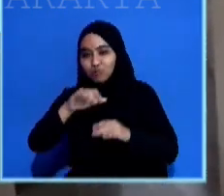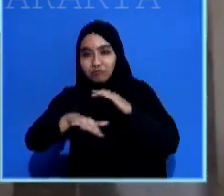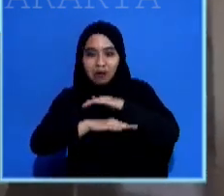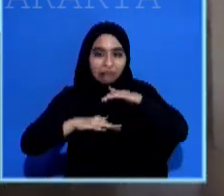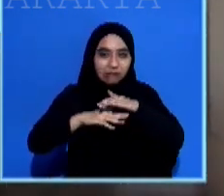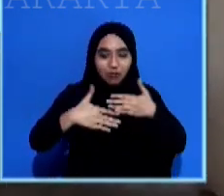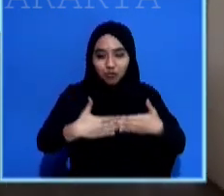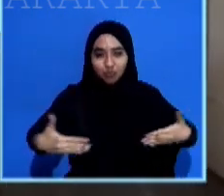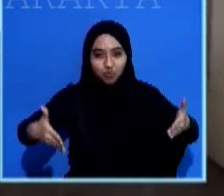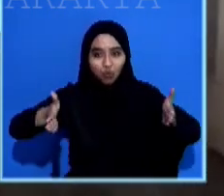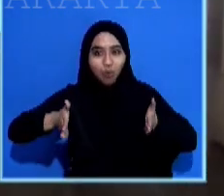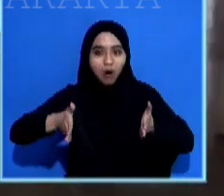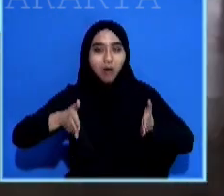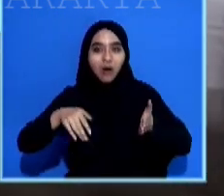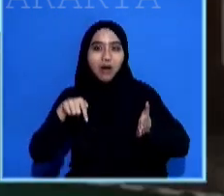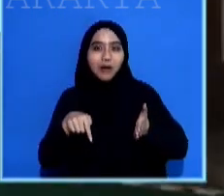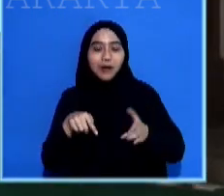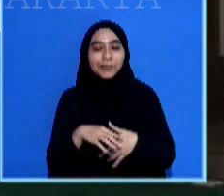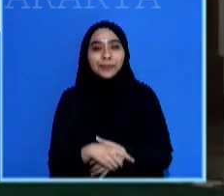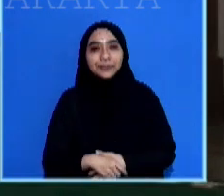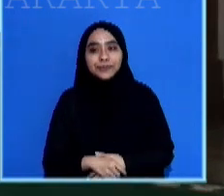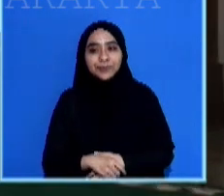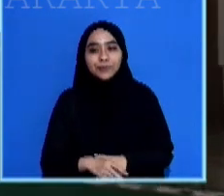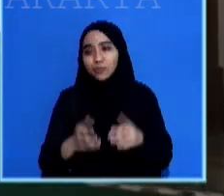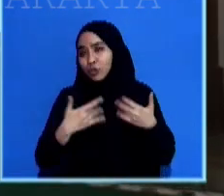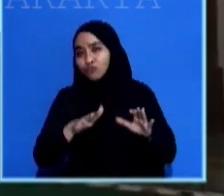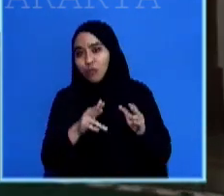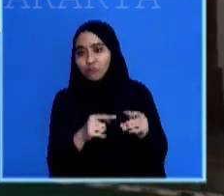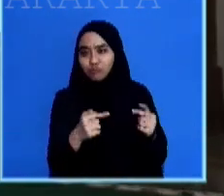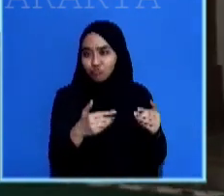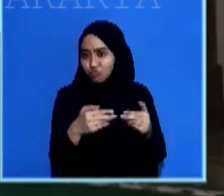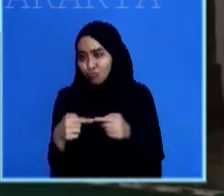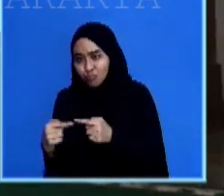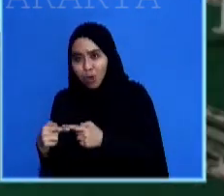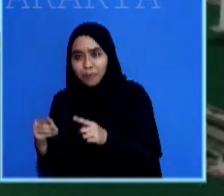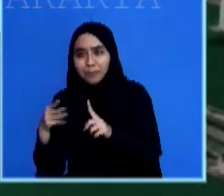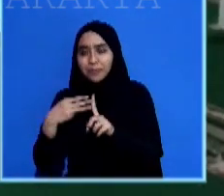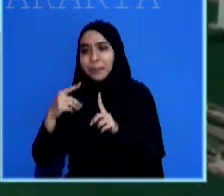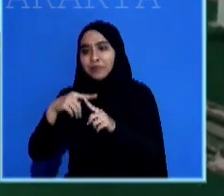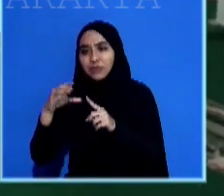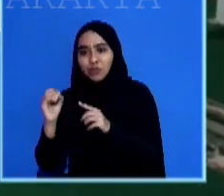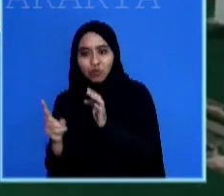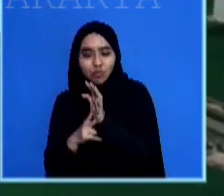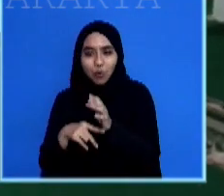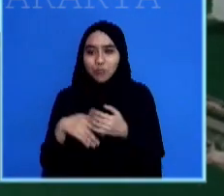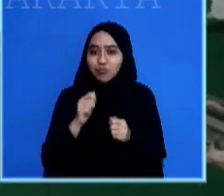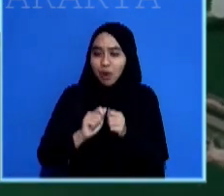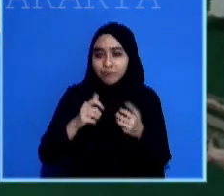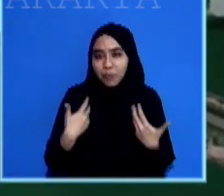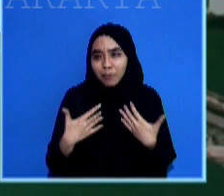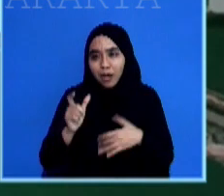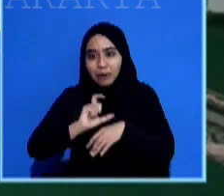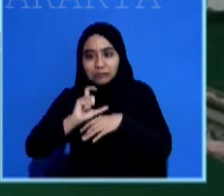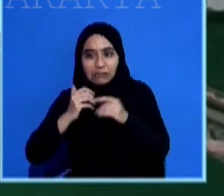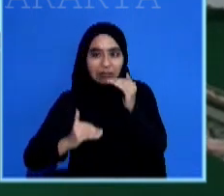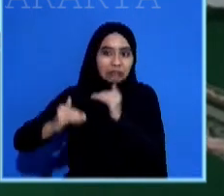ruang utama pilar ini telah disambung dengan pilar beton sehingga membuat bangunan utama masjid menjadi lebih tinggi